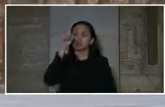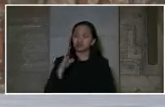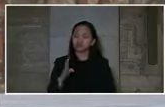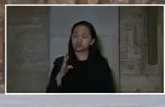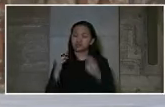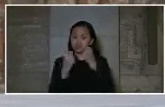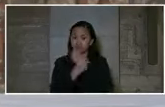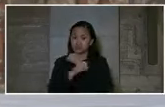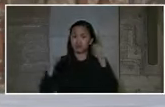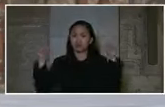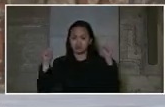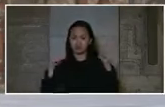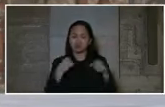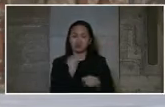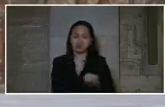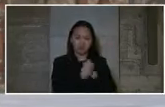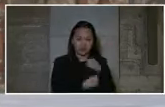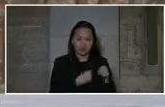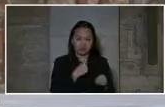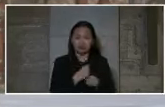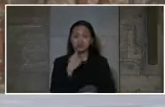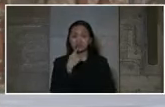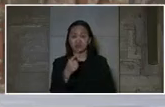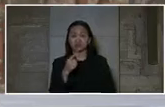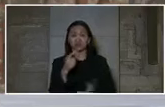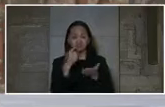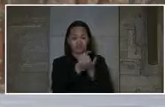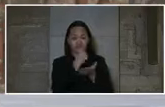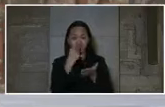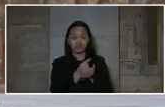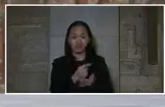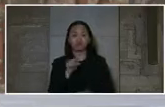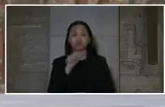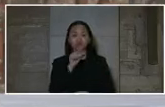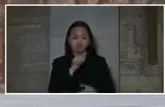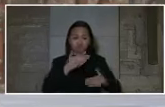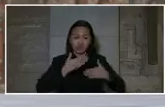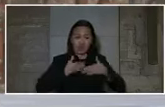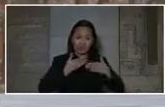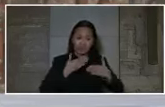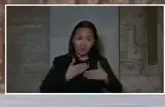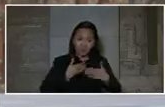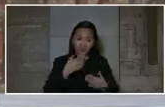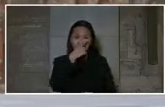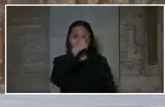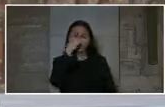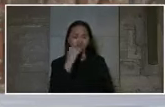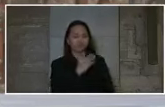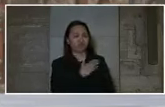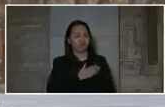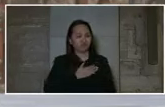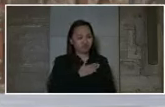paghihirap. Sabi sa Ebanghelyo, matuwa ka, ikaw ay kalugod-lugod sa Diyos.